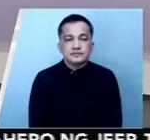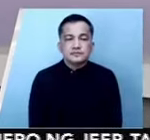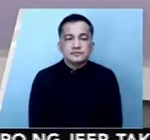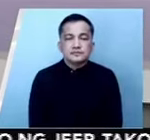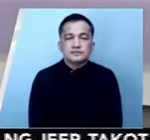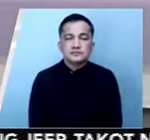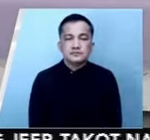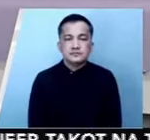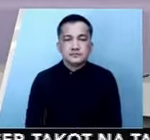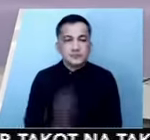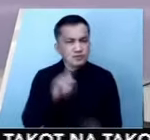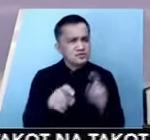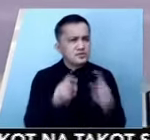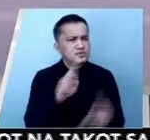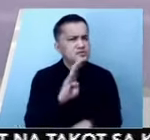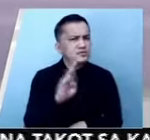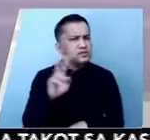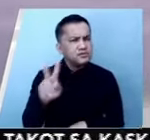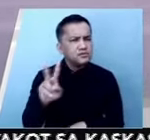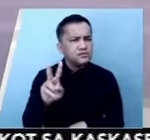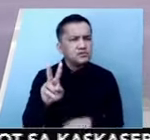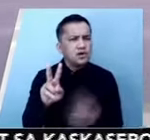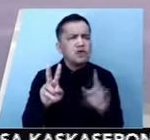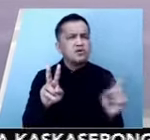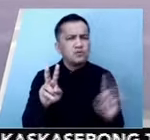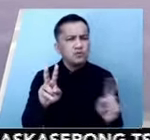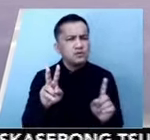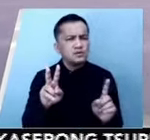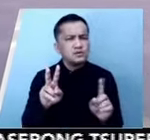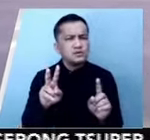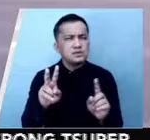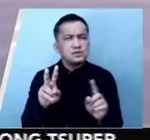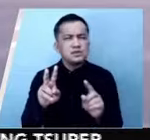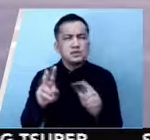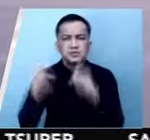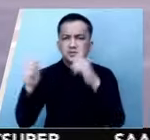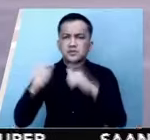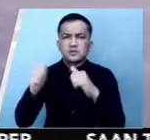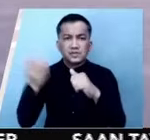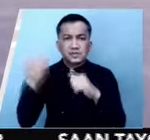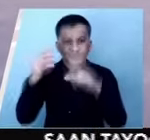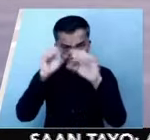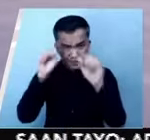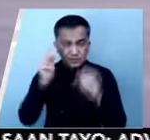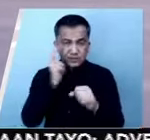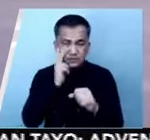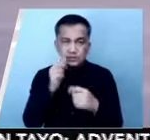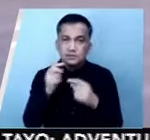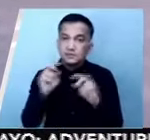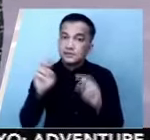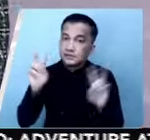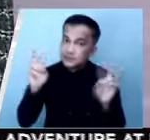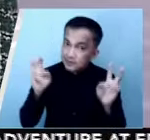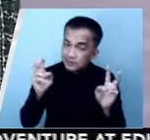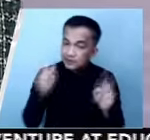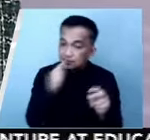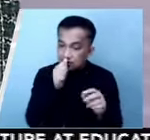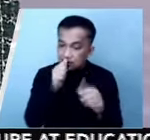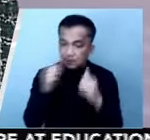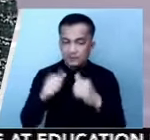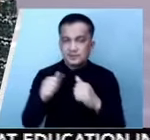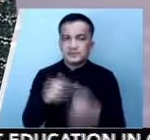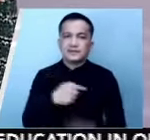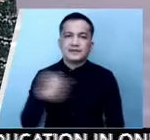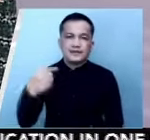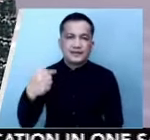Kinwestiyon ni Pangulong Bongbong Marcos kung ano ang kinompromiso ni dating Pangulong Rodrigo Duterte sa anyay secret agreement nito sa China.